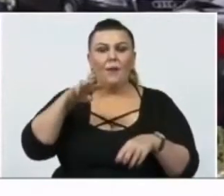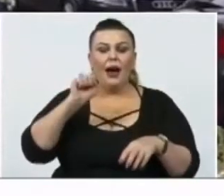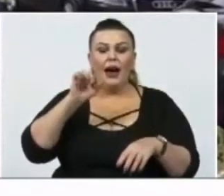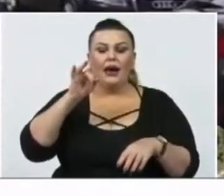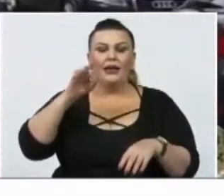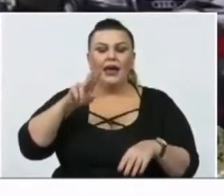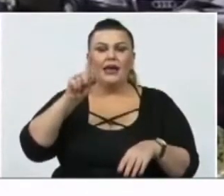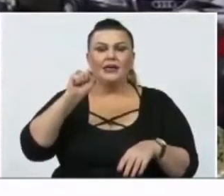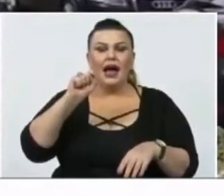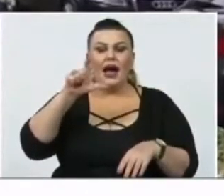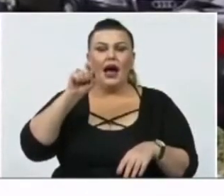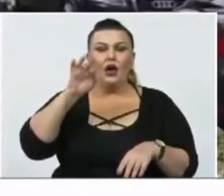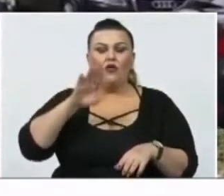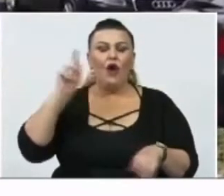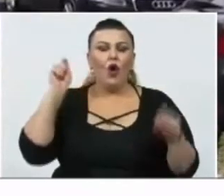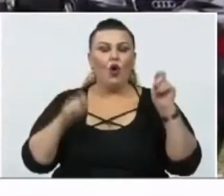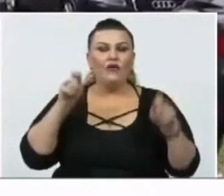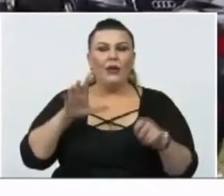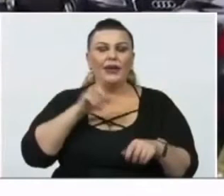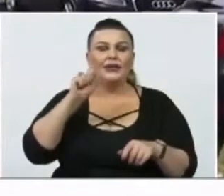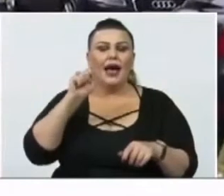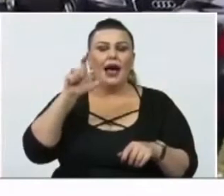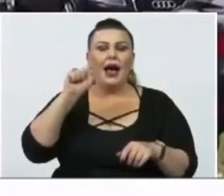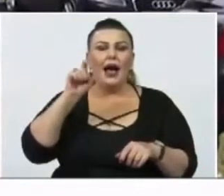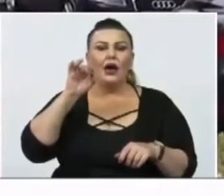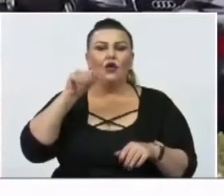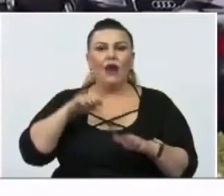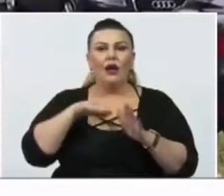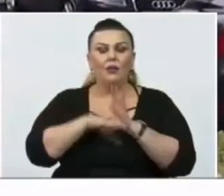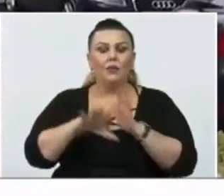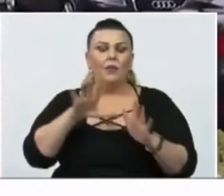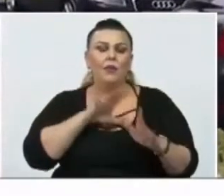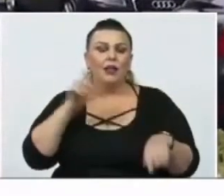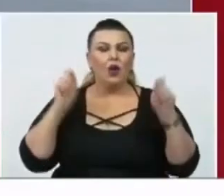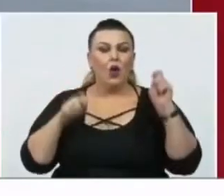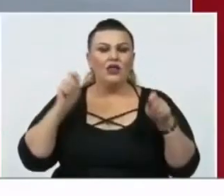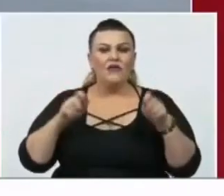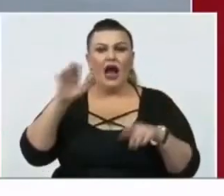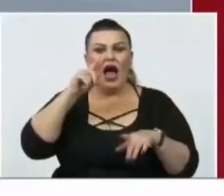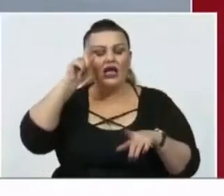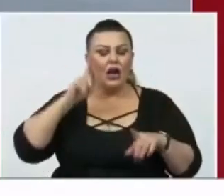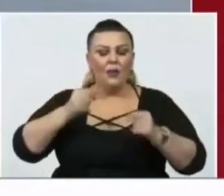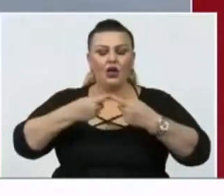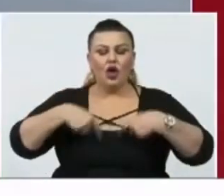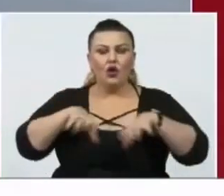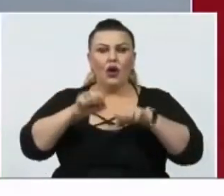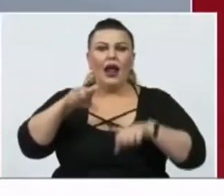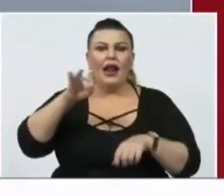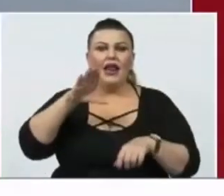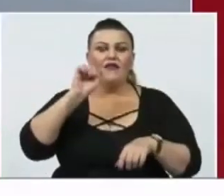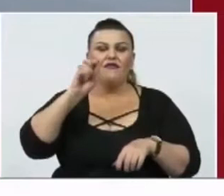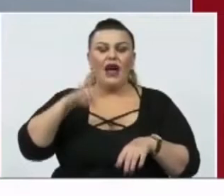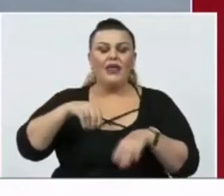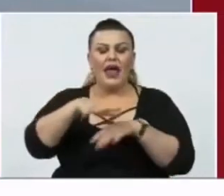Zaxarovanın mətbuat konferansı keçirildi və xanım Zaxarova mətbuat konferansında Azərbaycan işğal olunmuş torpaqlarına Livandan